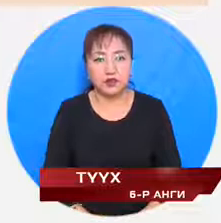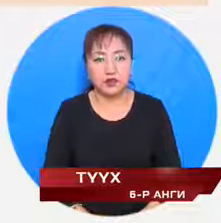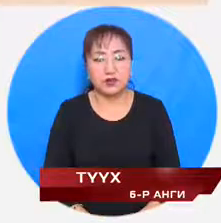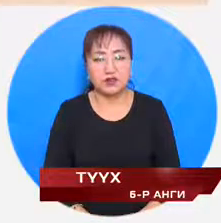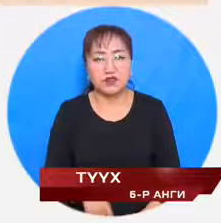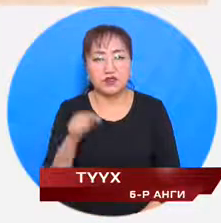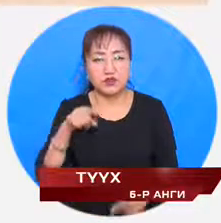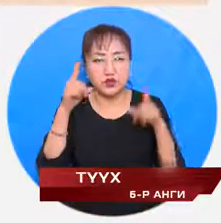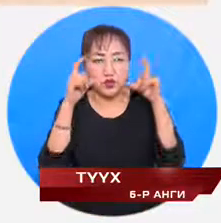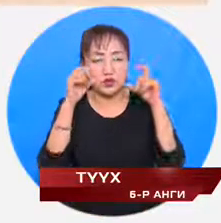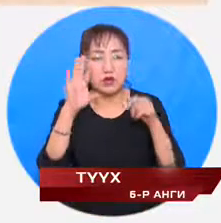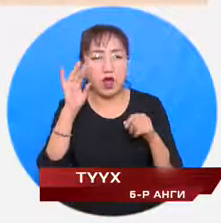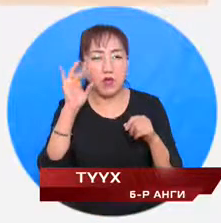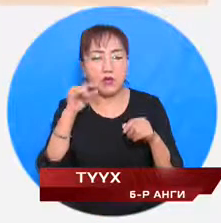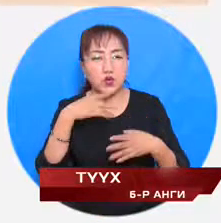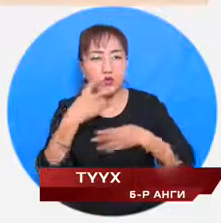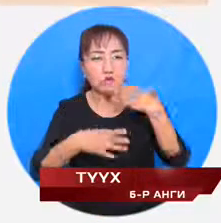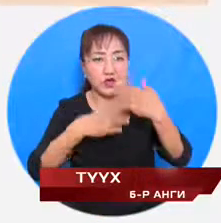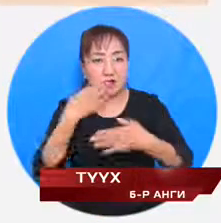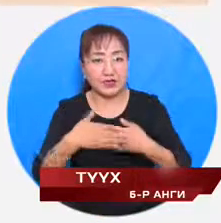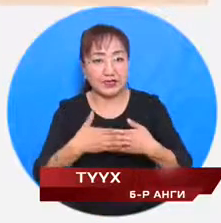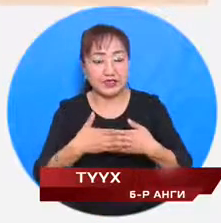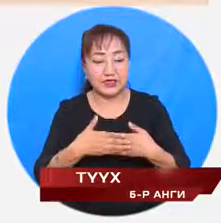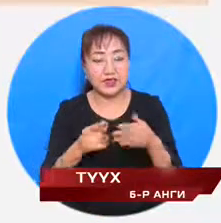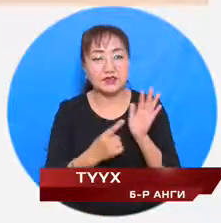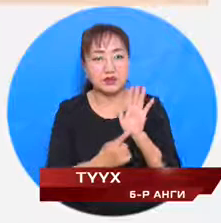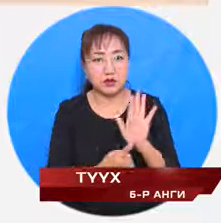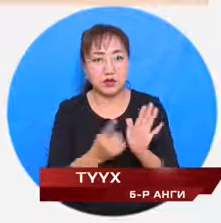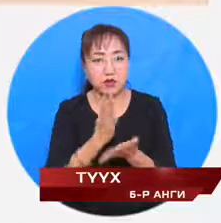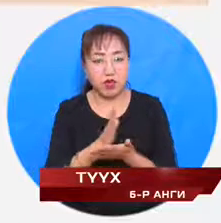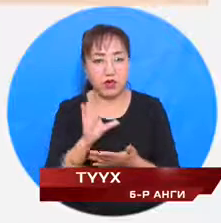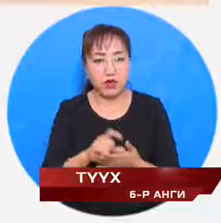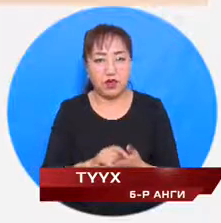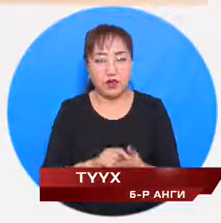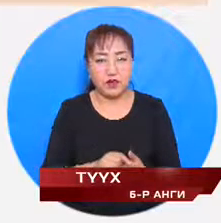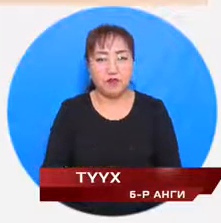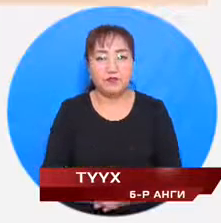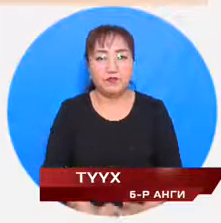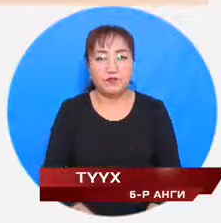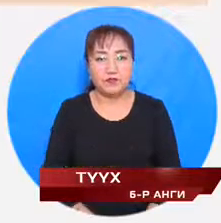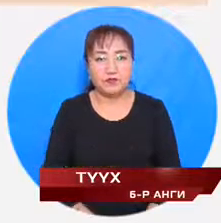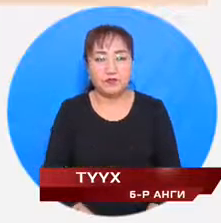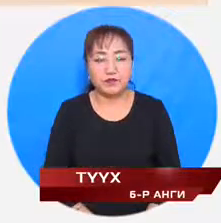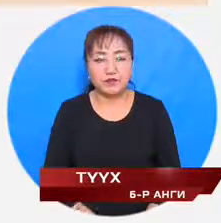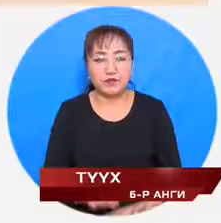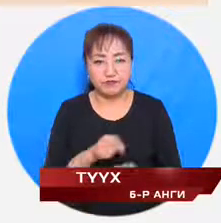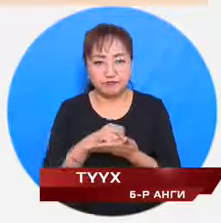Энэхүү зурагт ямар үйл явдлыг дүрслсэн байна вэ? За мэдээлэлтэй танилцсан асуултаа бүгдээрээ бичээрэй.